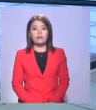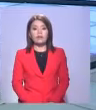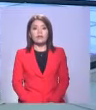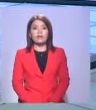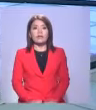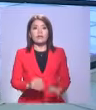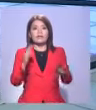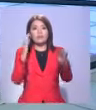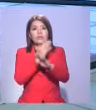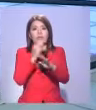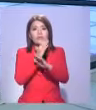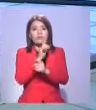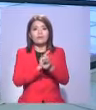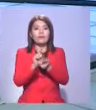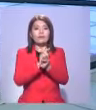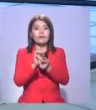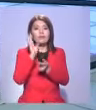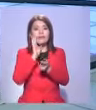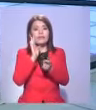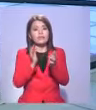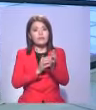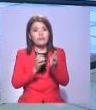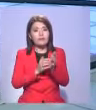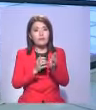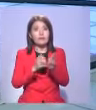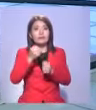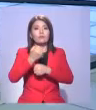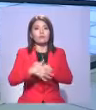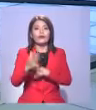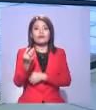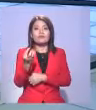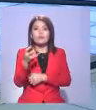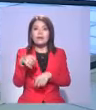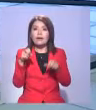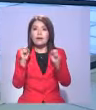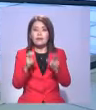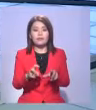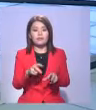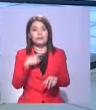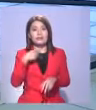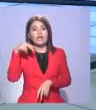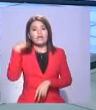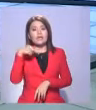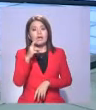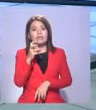Жаһандық климаттық өзгерістер, су тапшылығы кезеңінің басталуы Орталық Азияның қауіпсіздігіне қатер төндіреді. Президент Қасым Жомарт Тоқаев Тәжікстанда